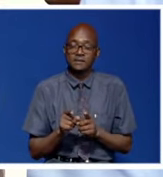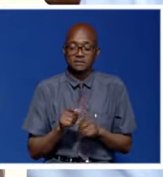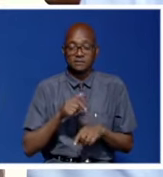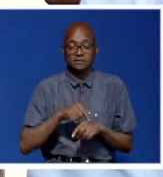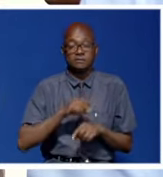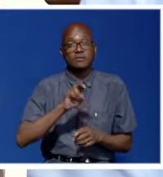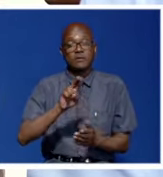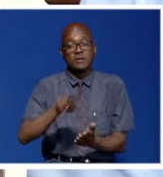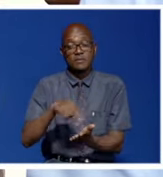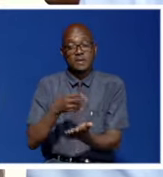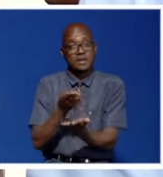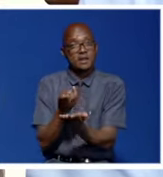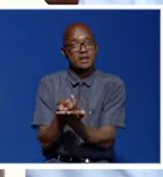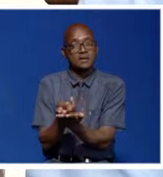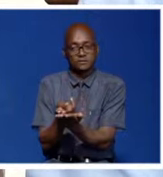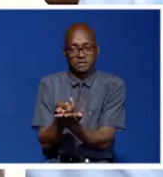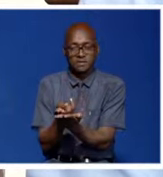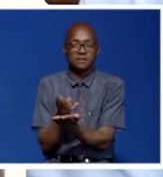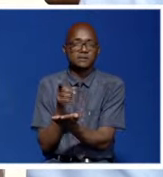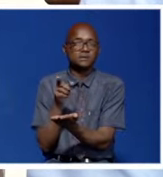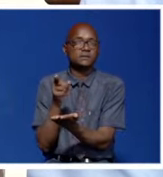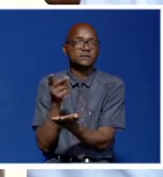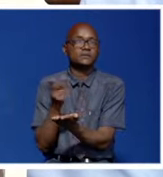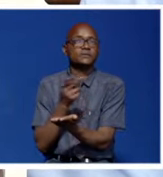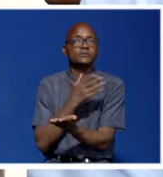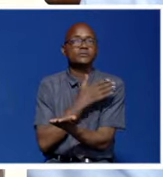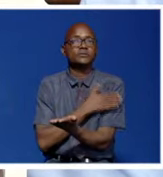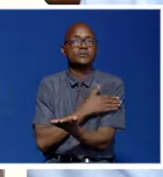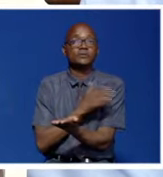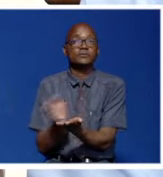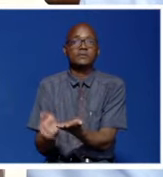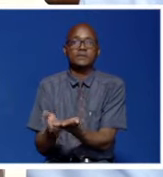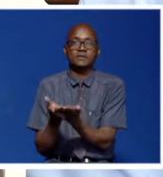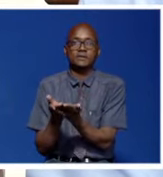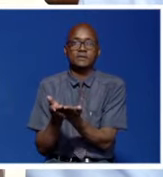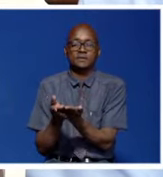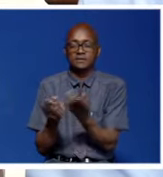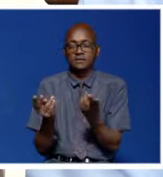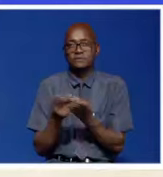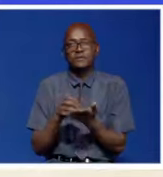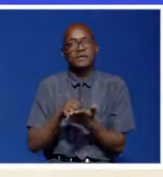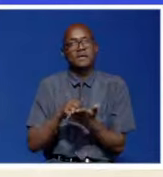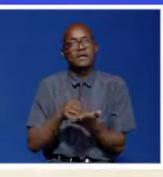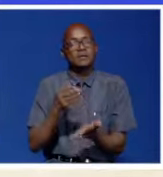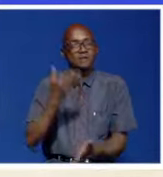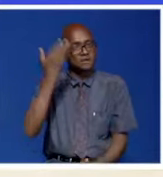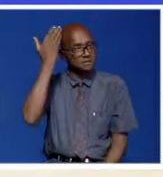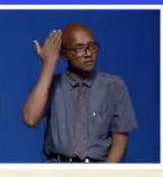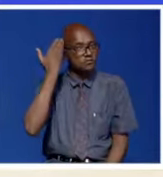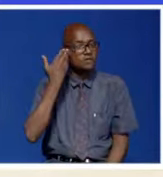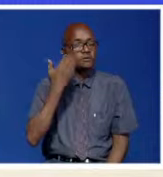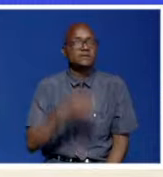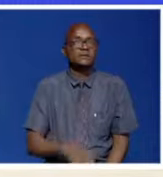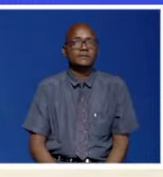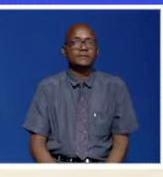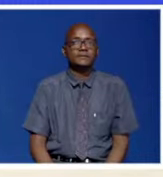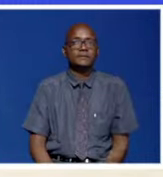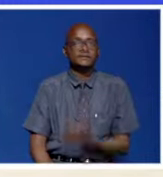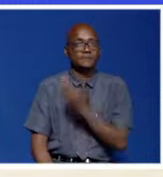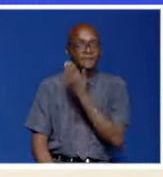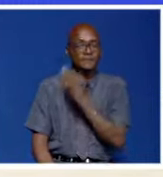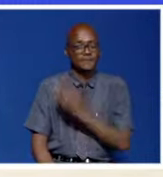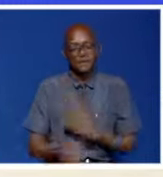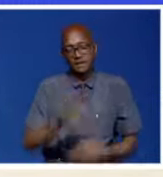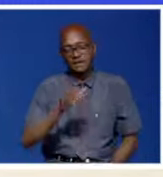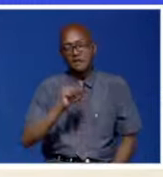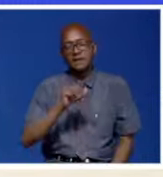wamelazwa pia tutakuwa tumesaidia katika ile eneo pamoja na gharama za upasuaji. Amina Ramadhani,